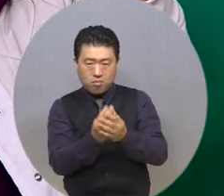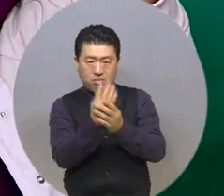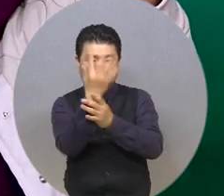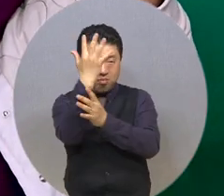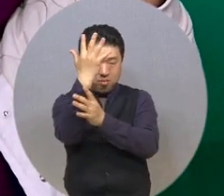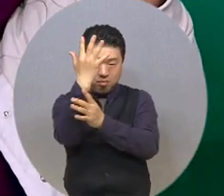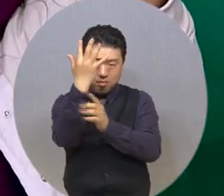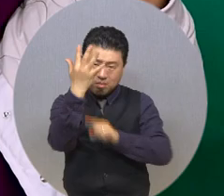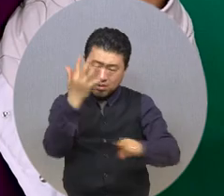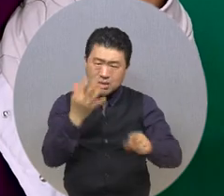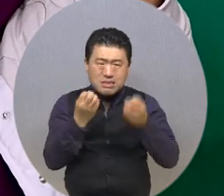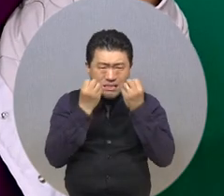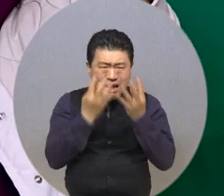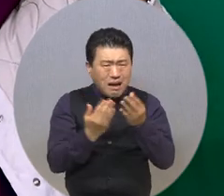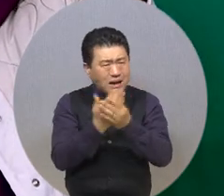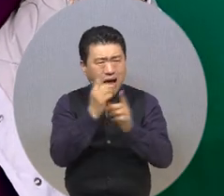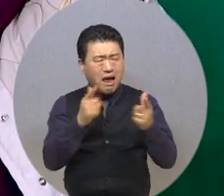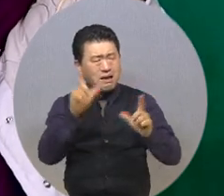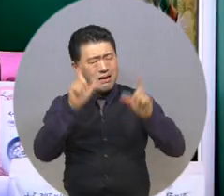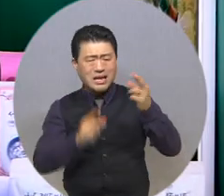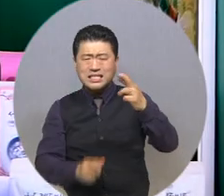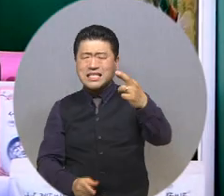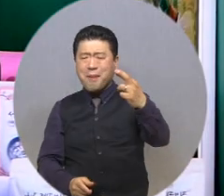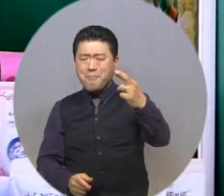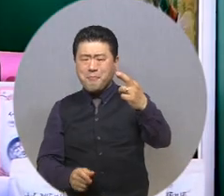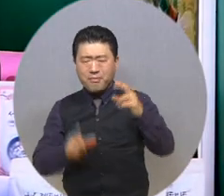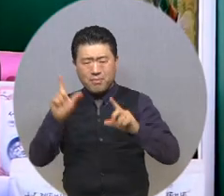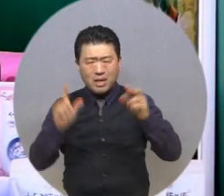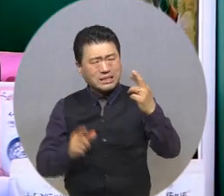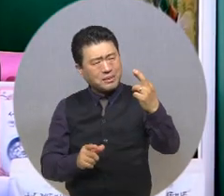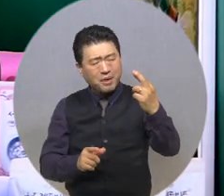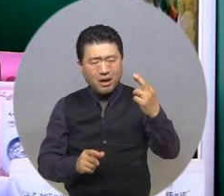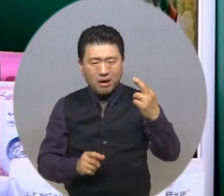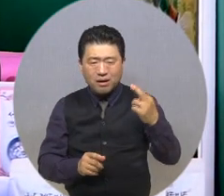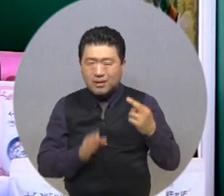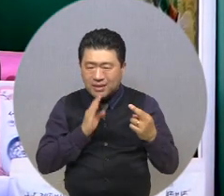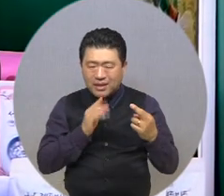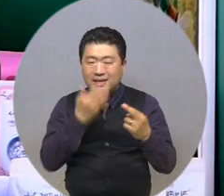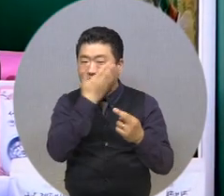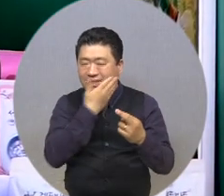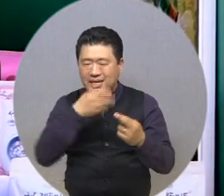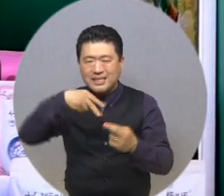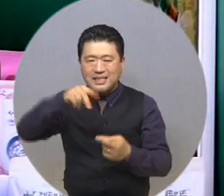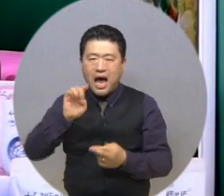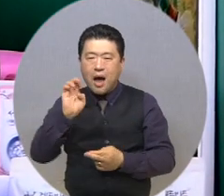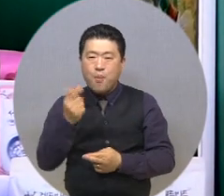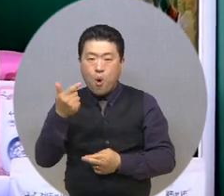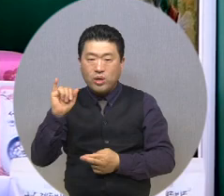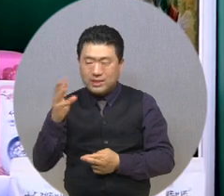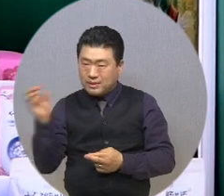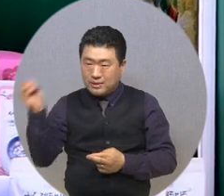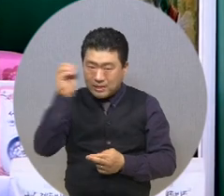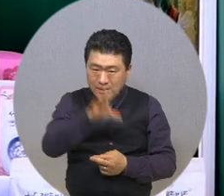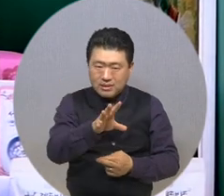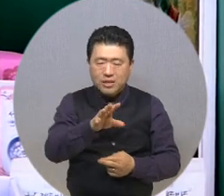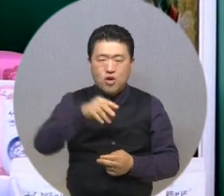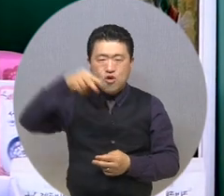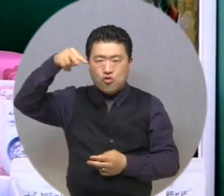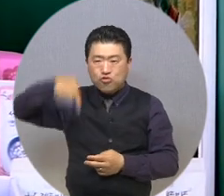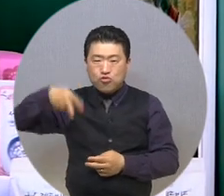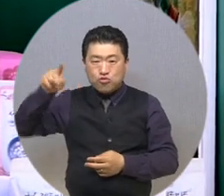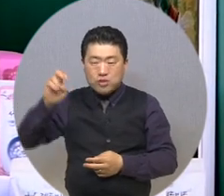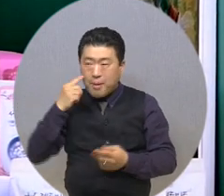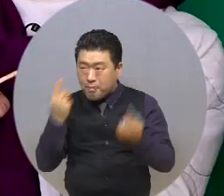이게 어디 새싹쌈이요? 이게 인삼이지? 인삼의 주요 성분인 사포닌 함량에 그렇죠. 수삼보다